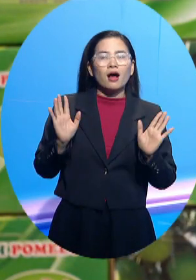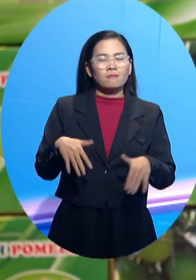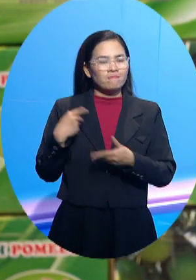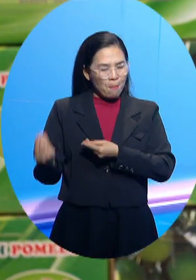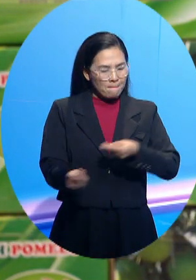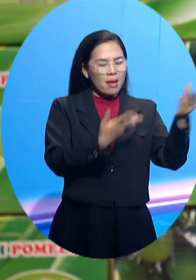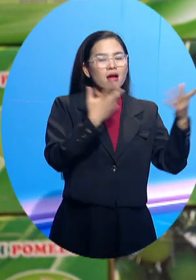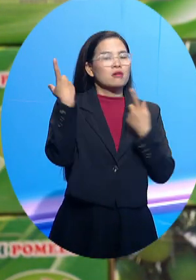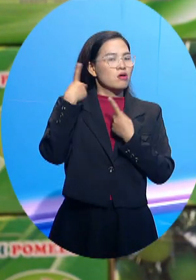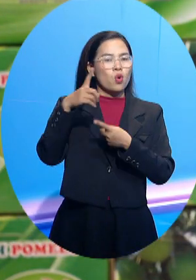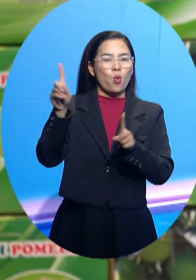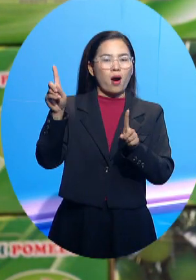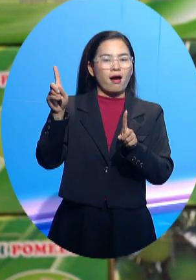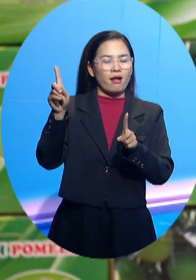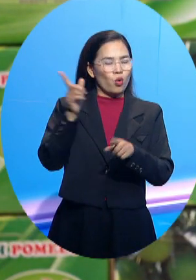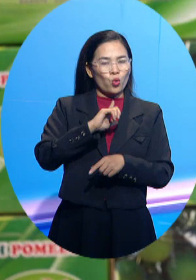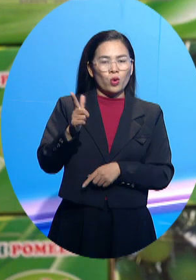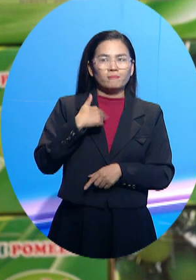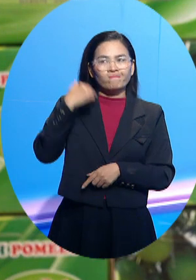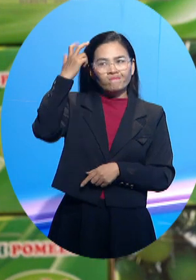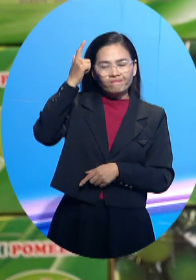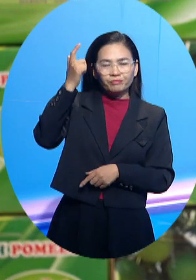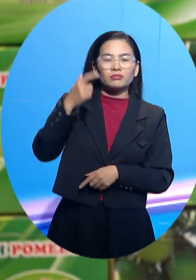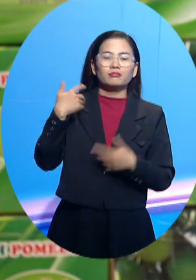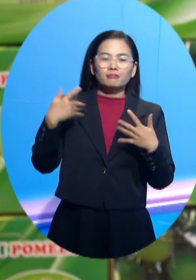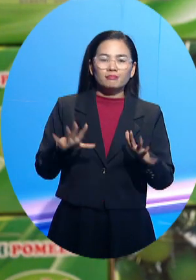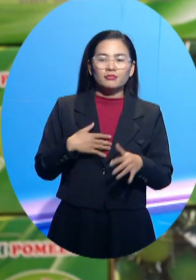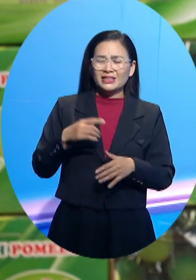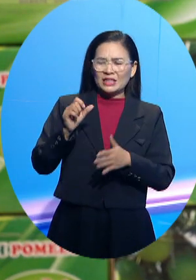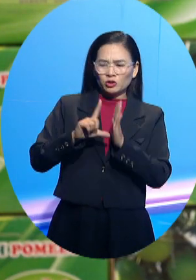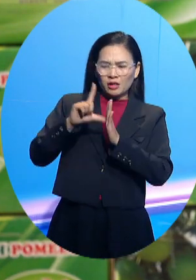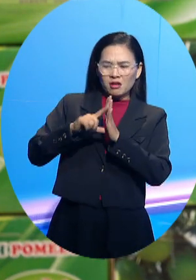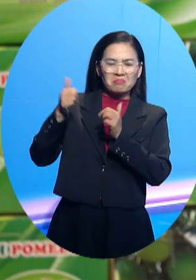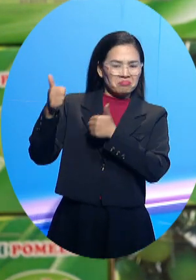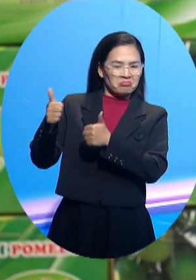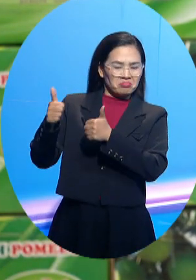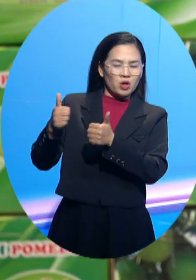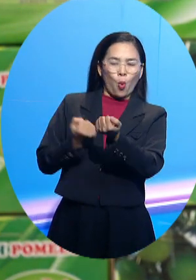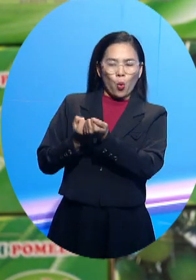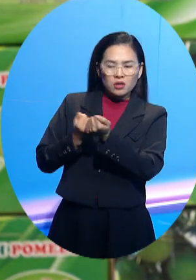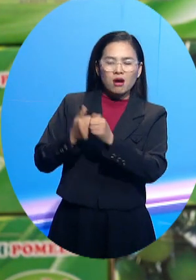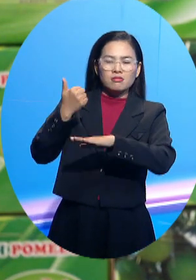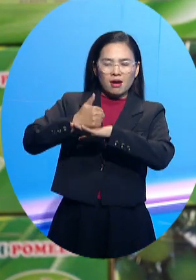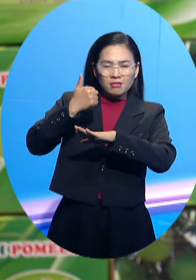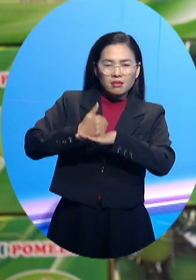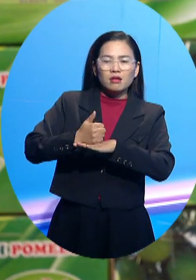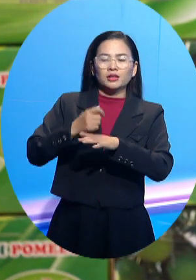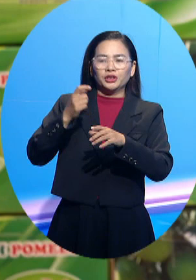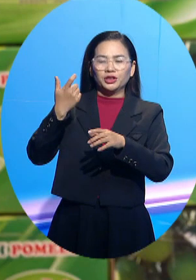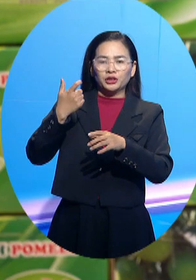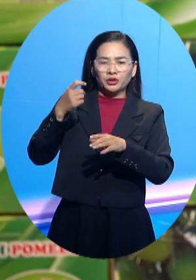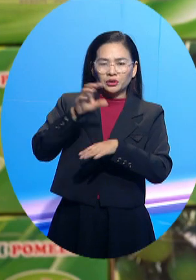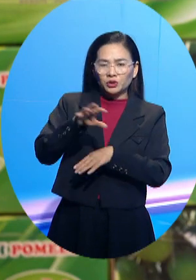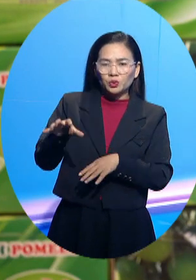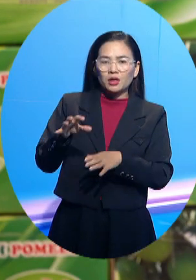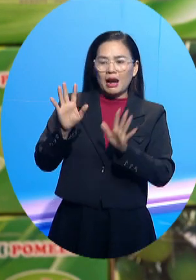ra với lại thị trường trong nước và thị trường quốc tế. Bởi vì cái chất lượng của bà con nông dân đã được cái sự hỗ trợ của nhà nước, của chính quyền địa phương rất là nhiều về